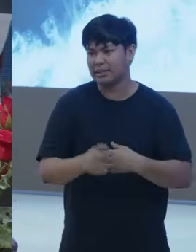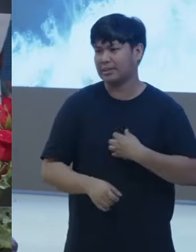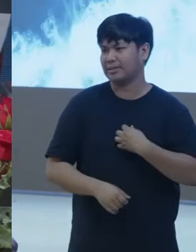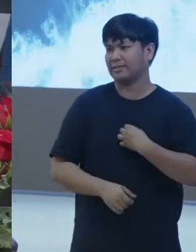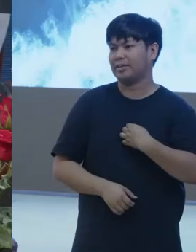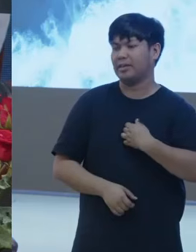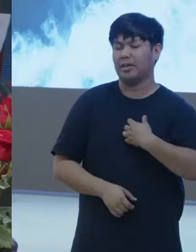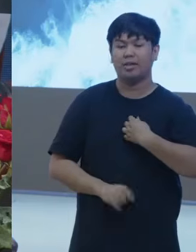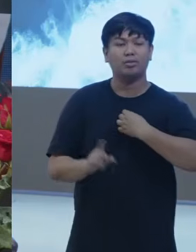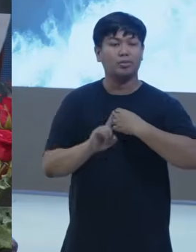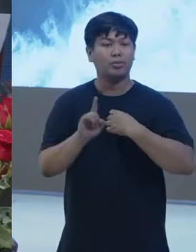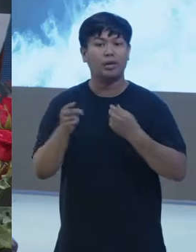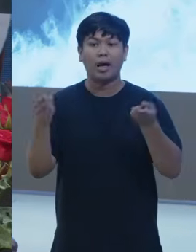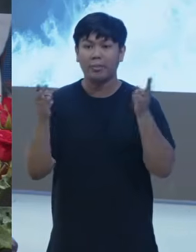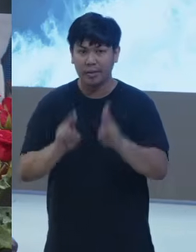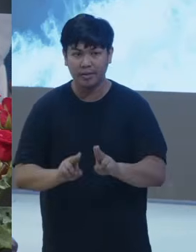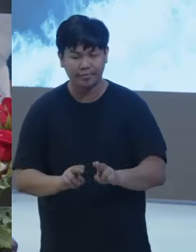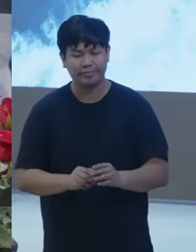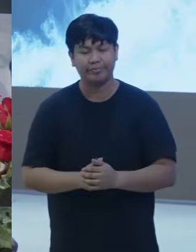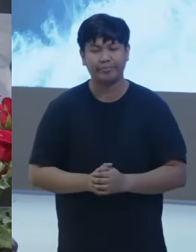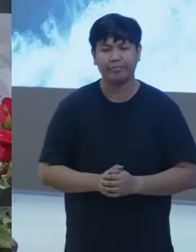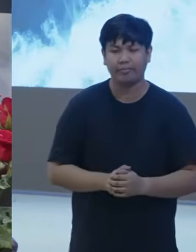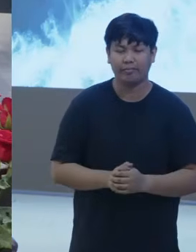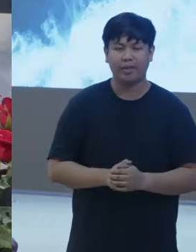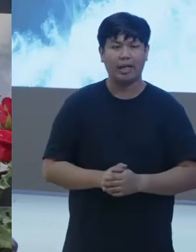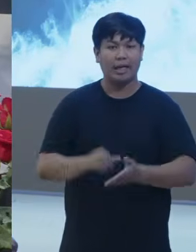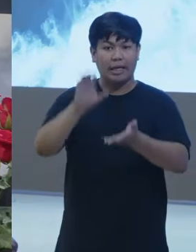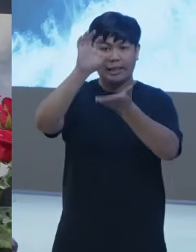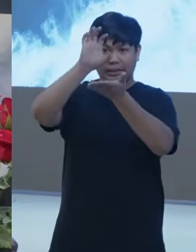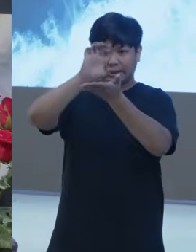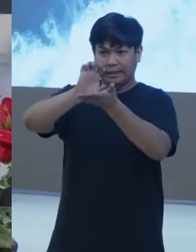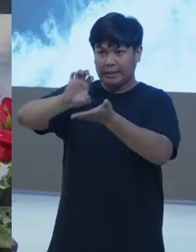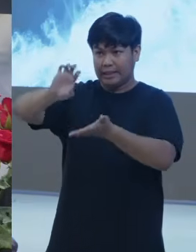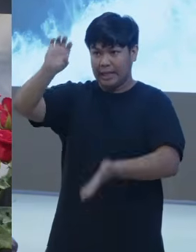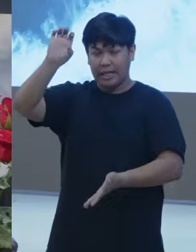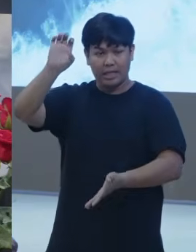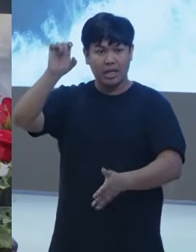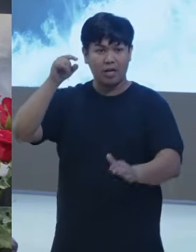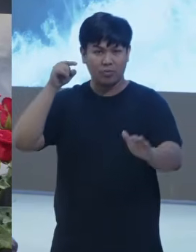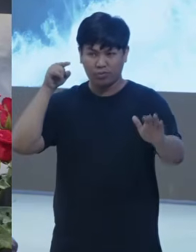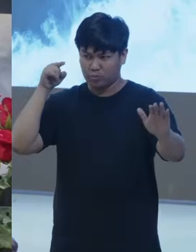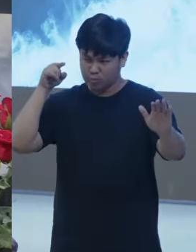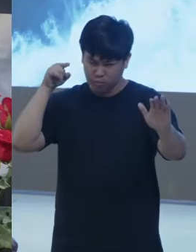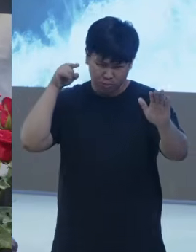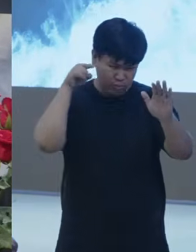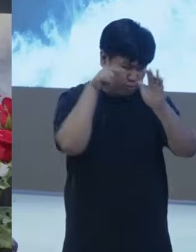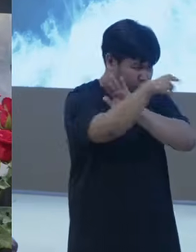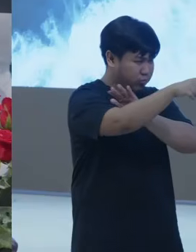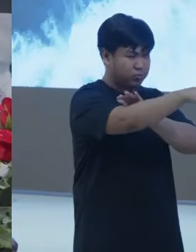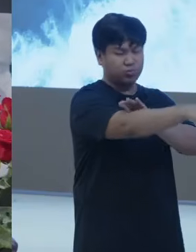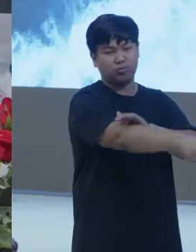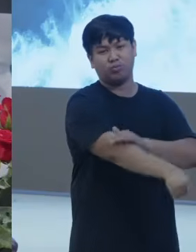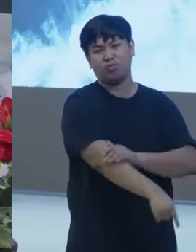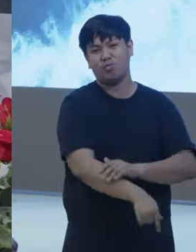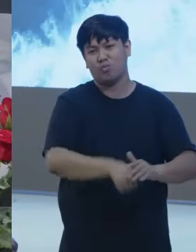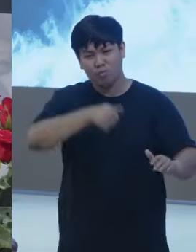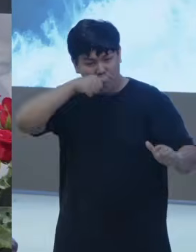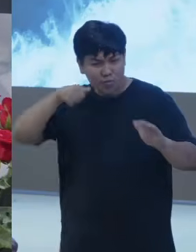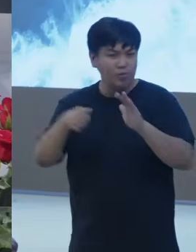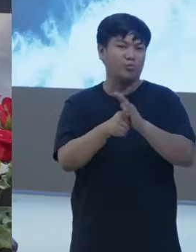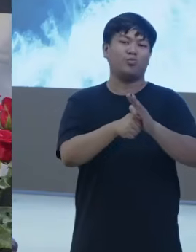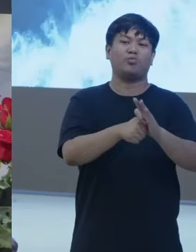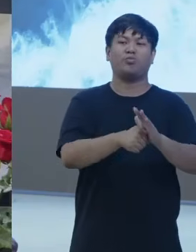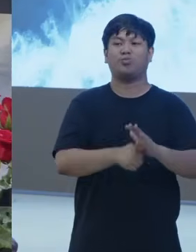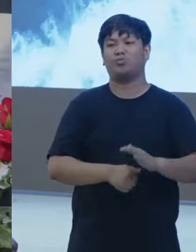Ipapapatay siya. So ano nangyari sa verse 4? 1 Kings chapter 19 verse 4. Si Elijah, but he himself went a